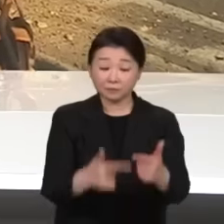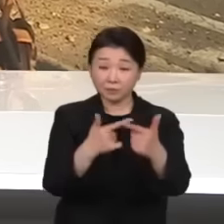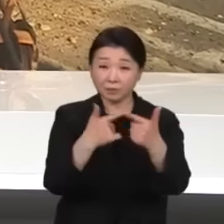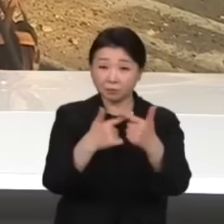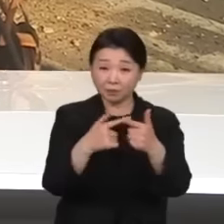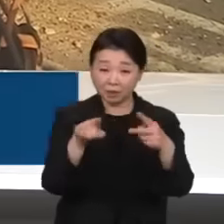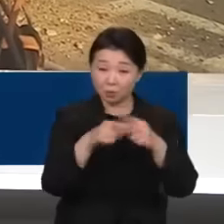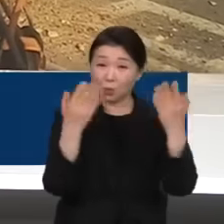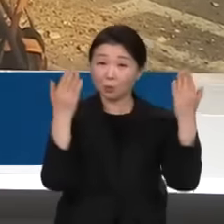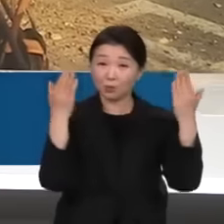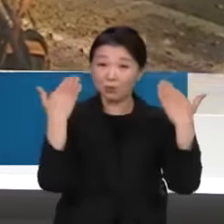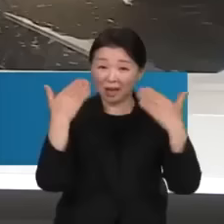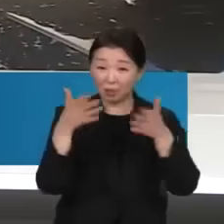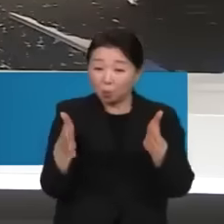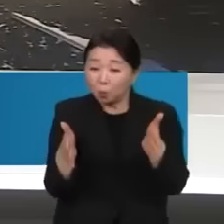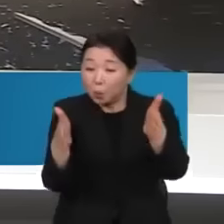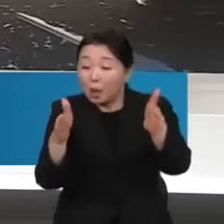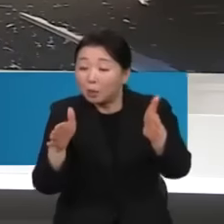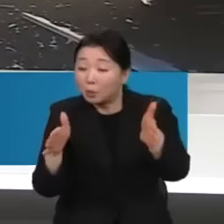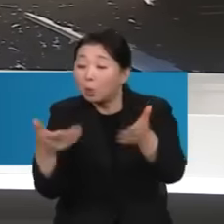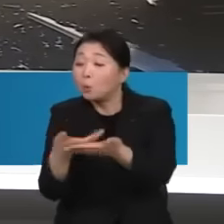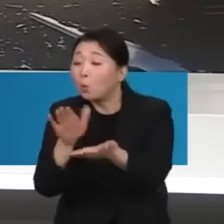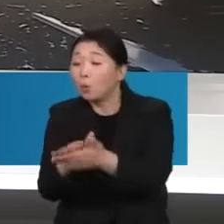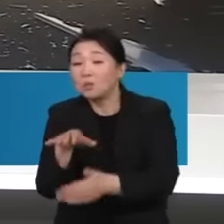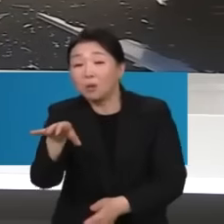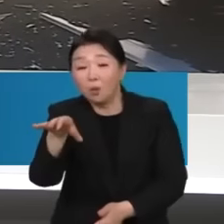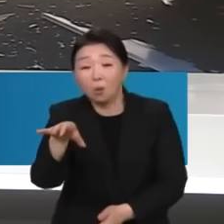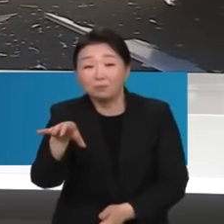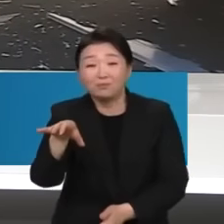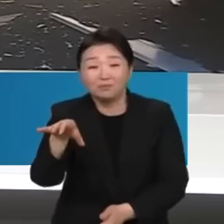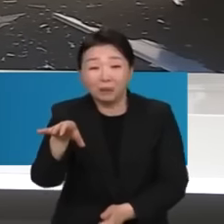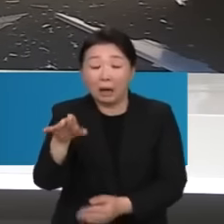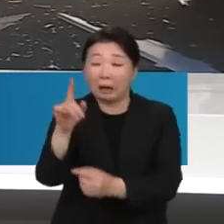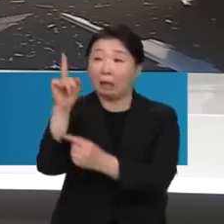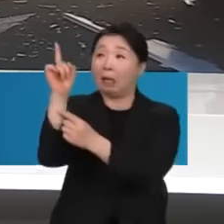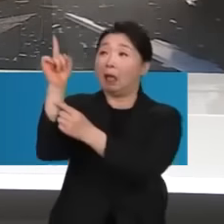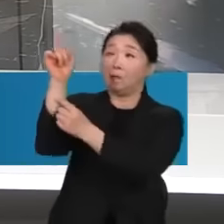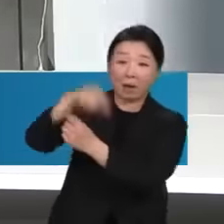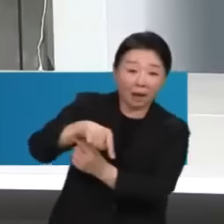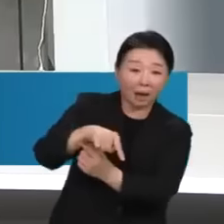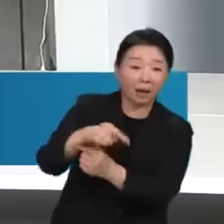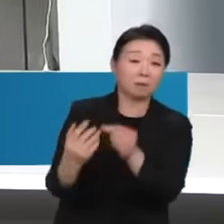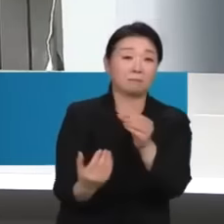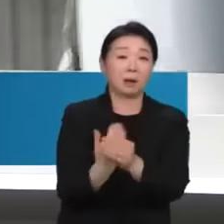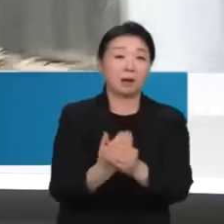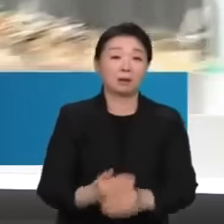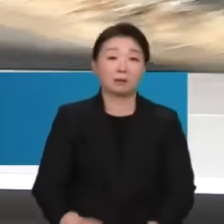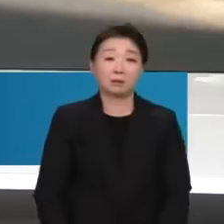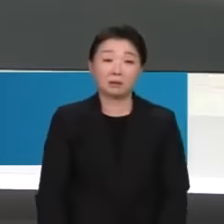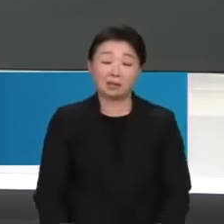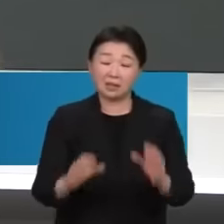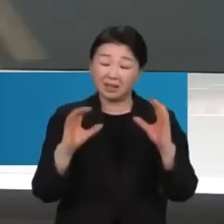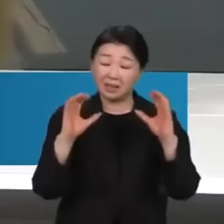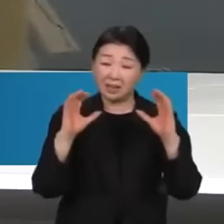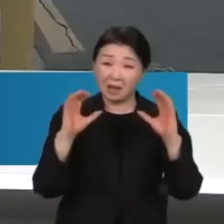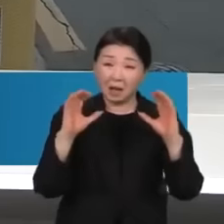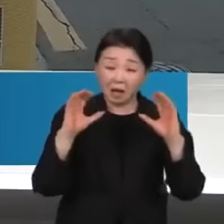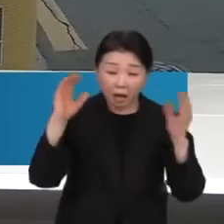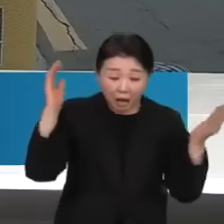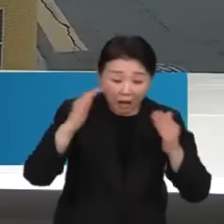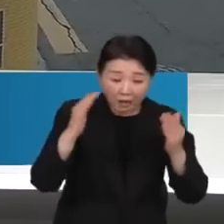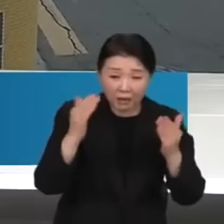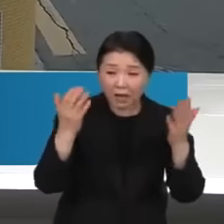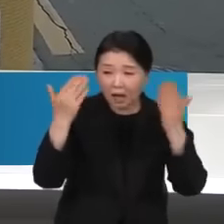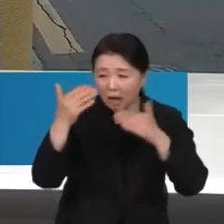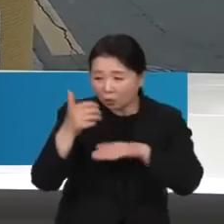부산의 한 초등학교 통학로 옆 공사장에서 10m 높이 크레인이 넘어지는 사고가 났습니다. 아이들이 등교하던 시간이라